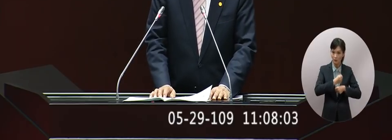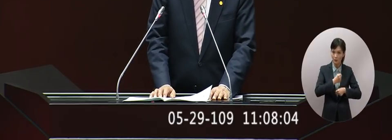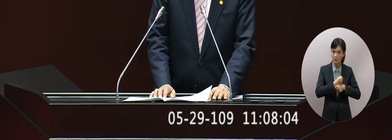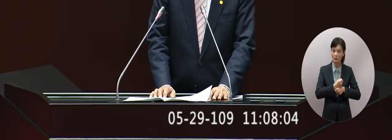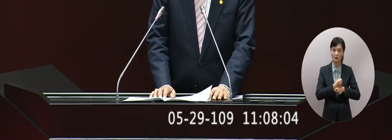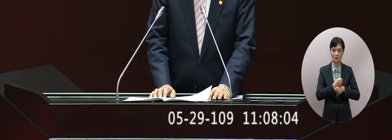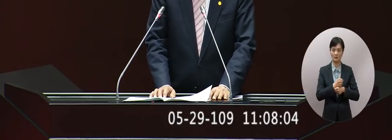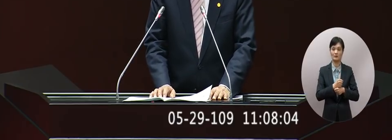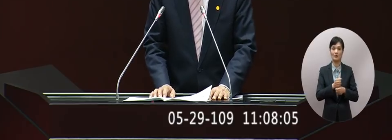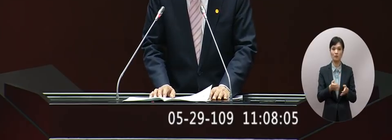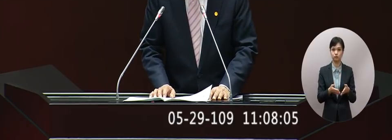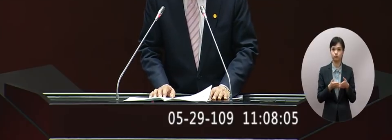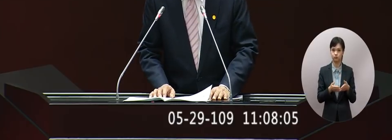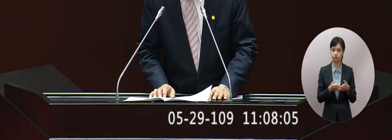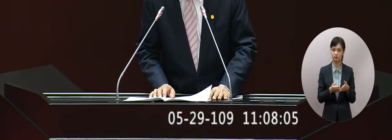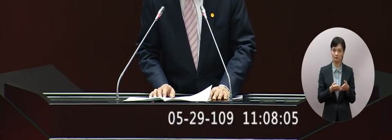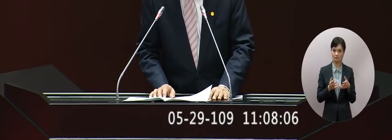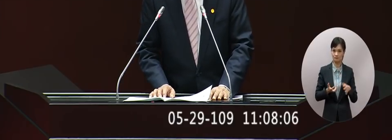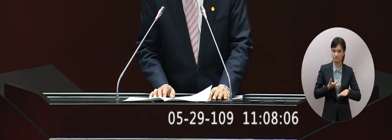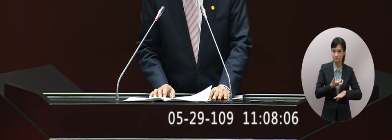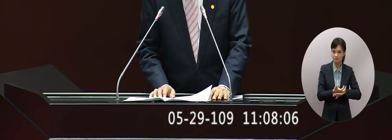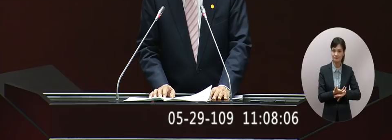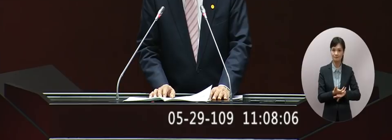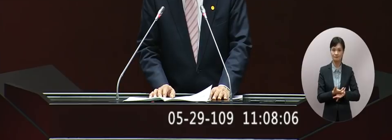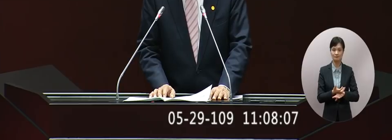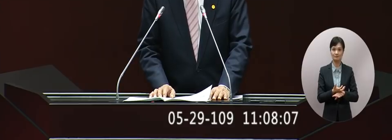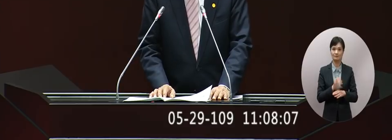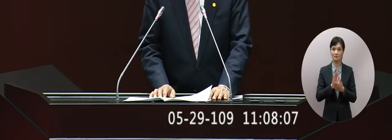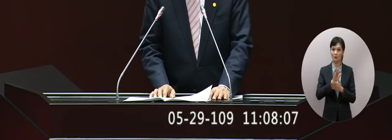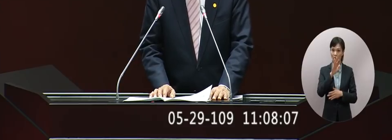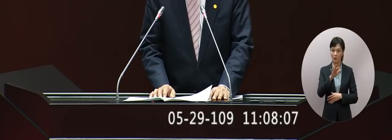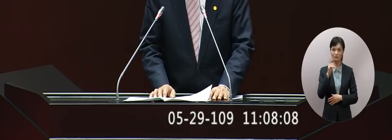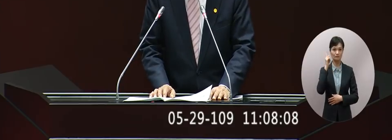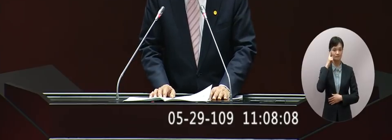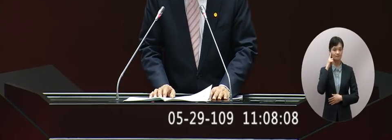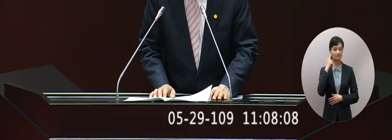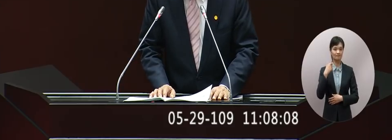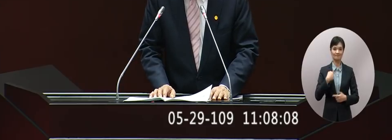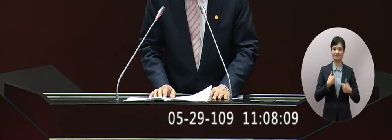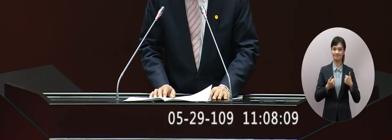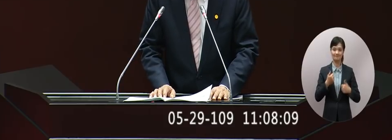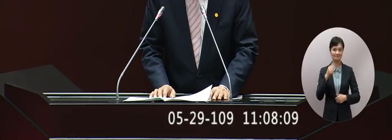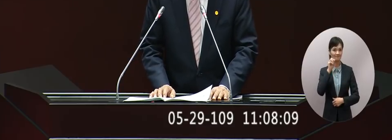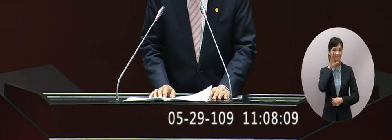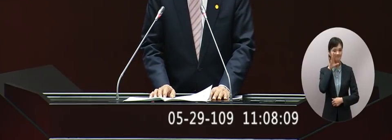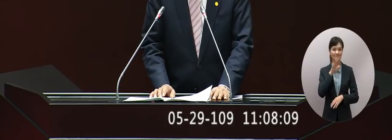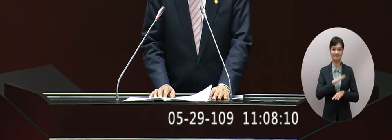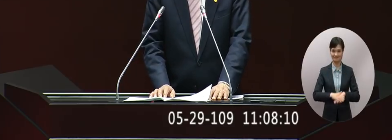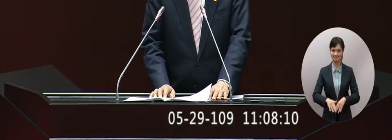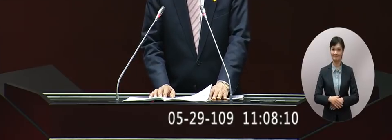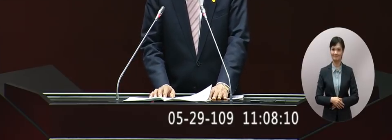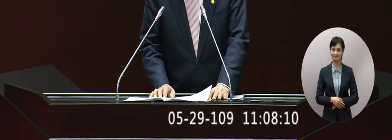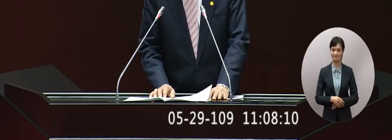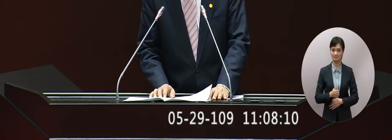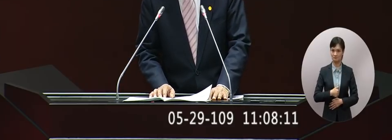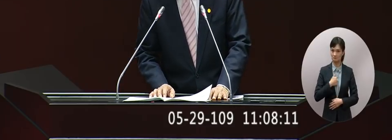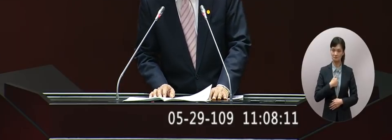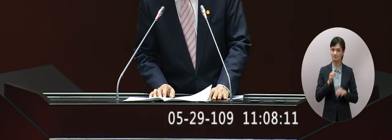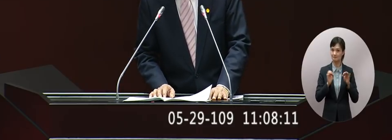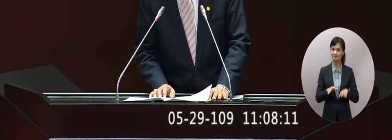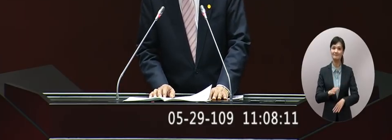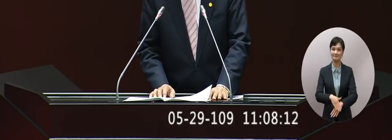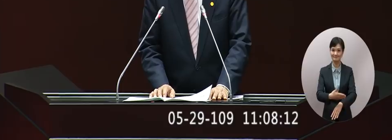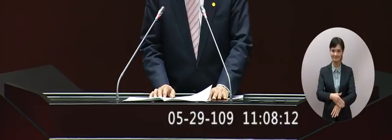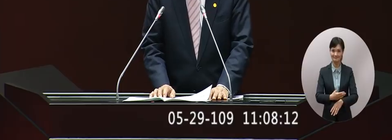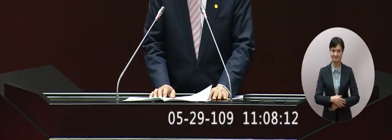好好发挥，对当行路有风，对当不虚此行，对当的人生历